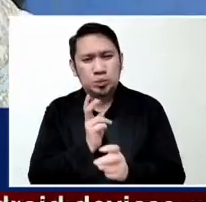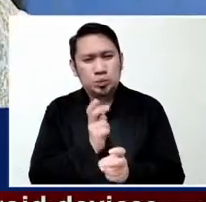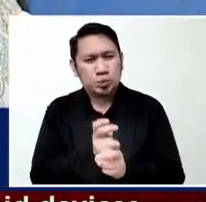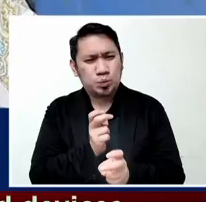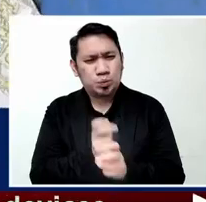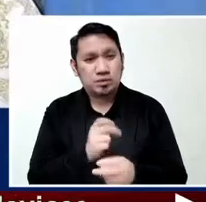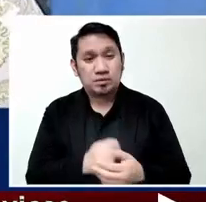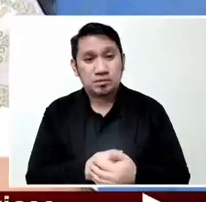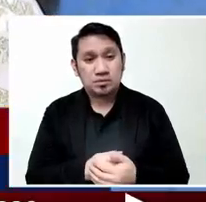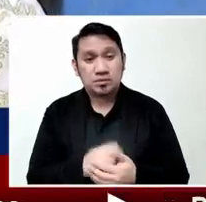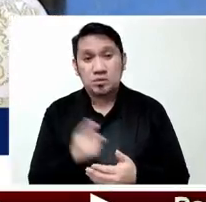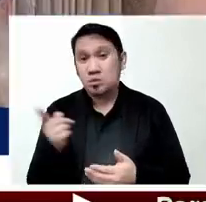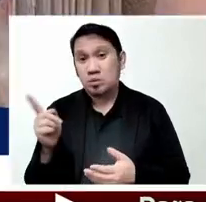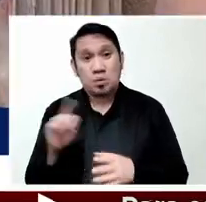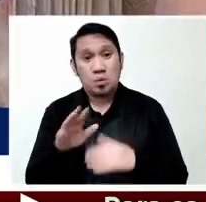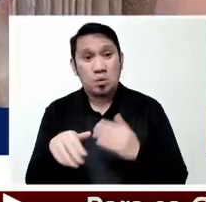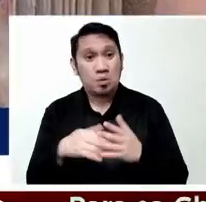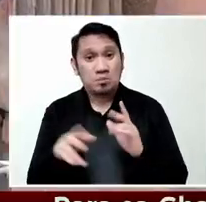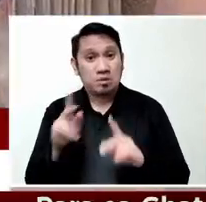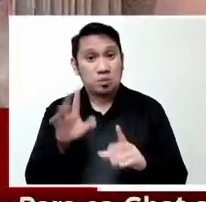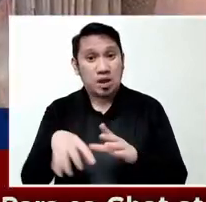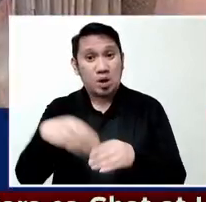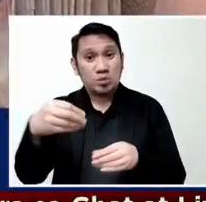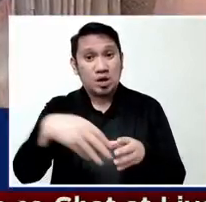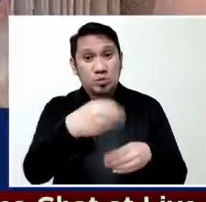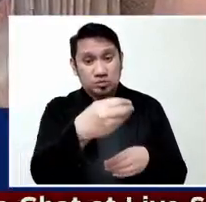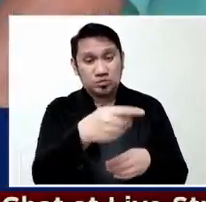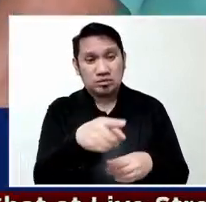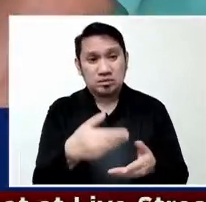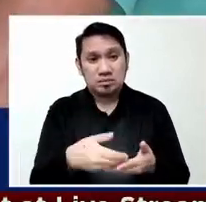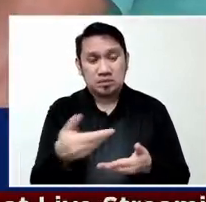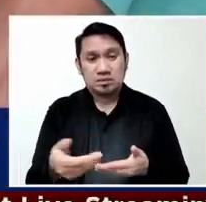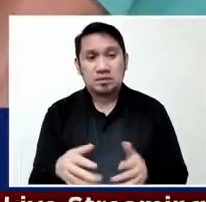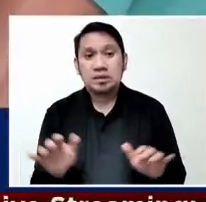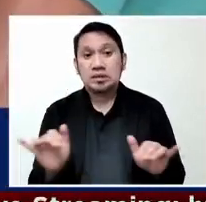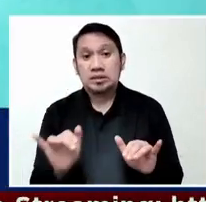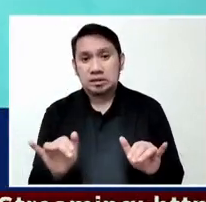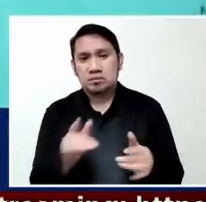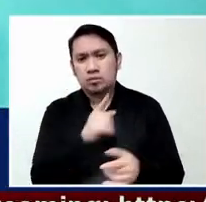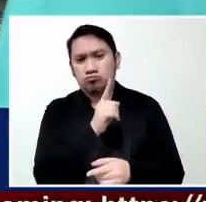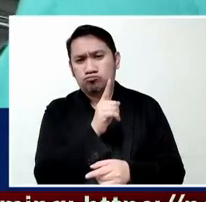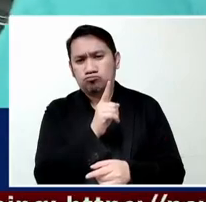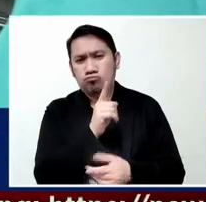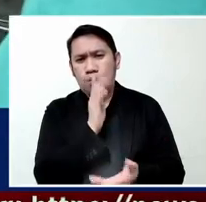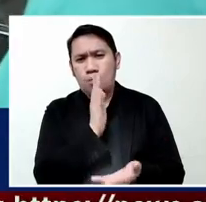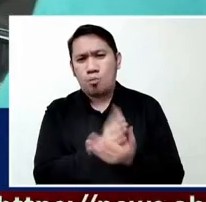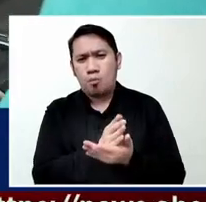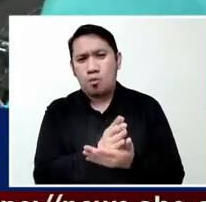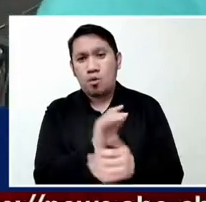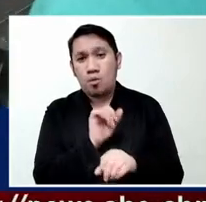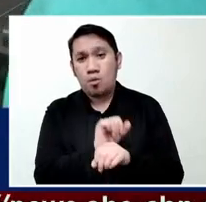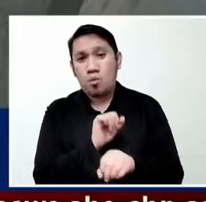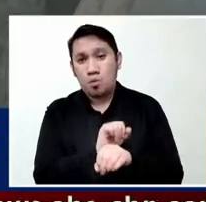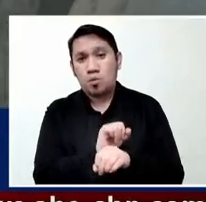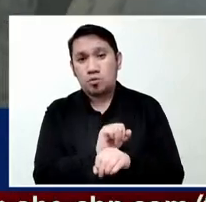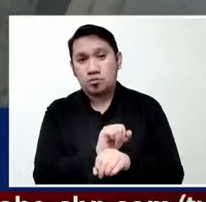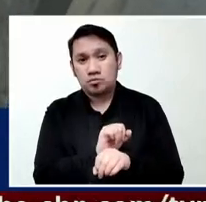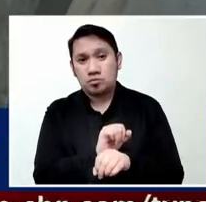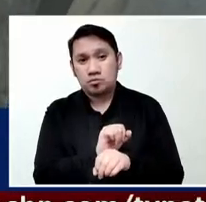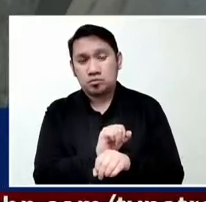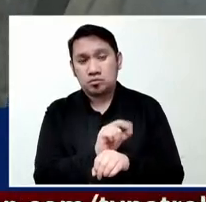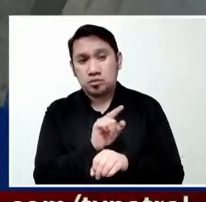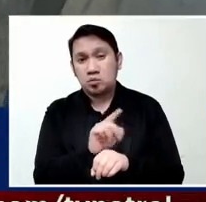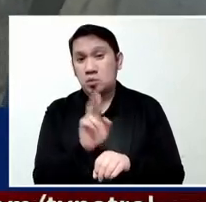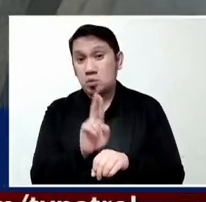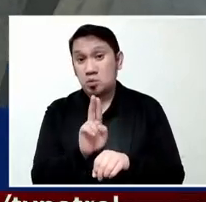sila lahat eh. May bilis sila. Tigil trabaho rin si Mang Edsi na machine operator ng coupling na gamit